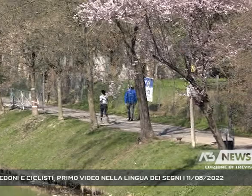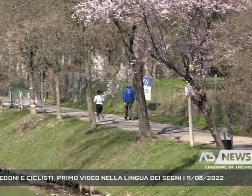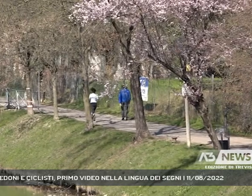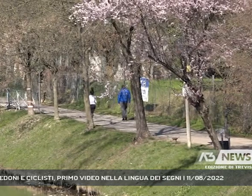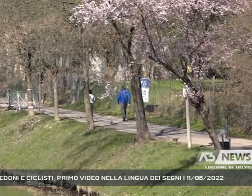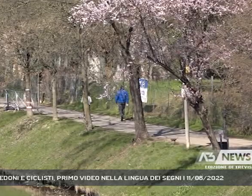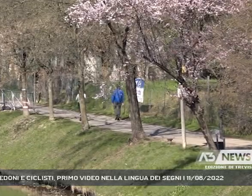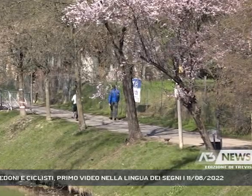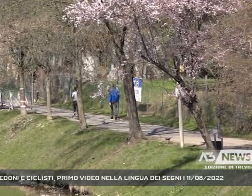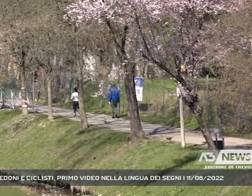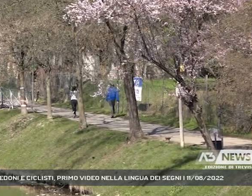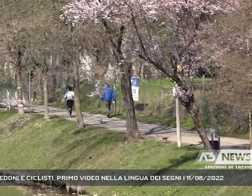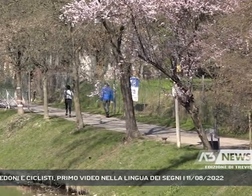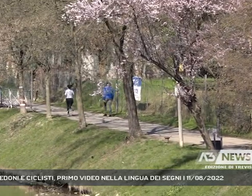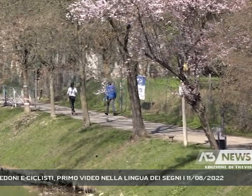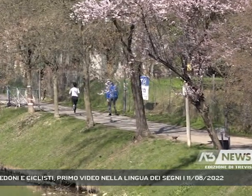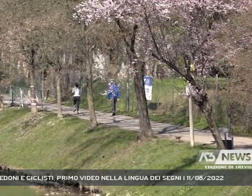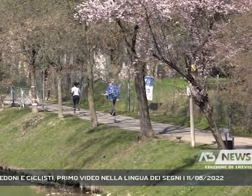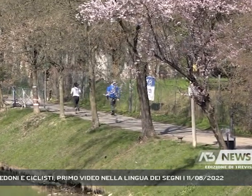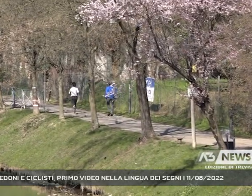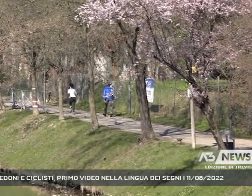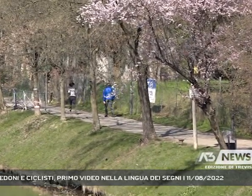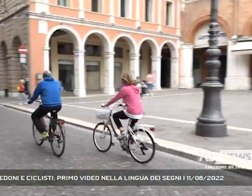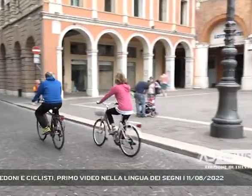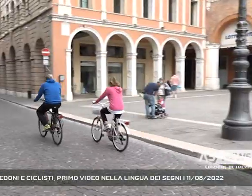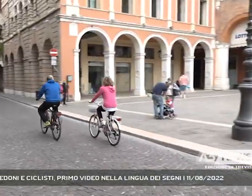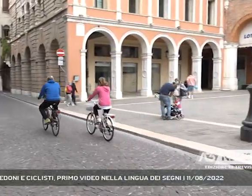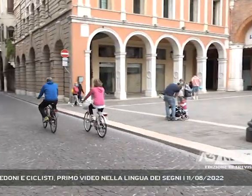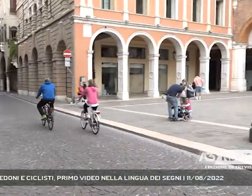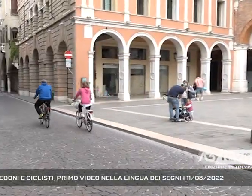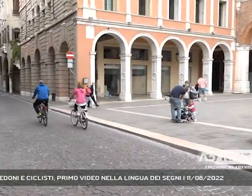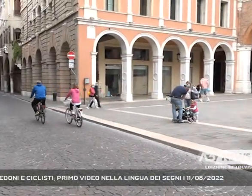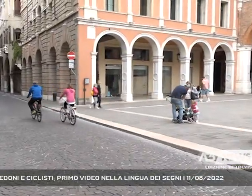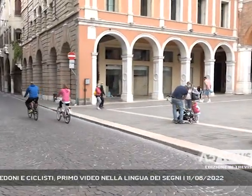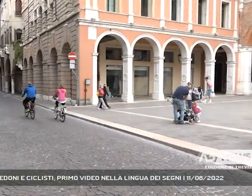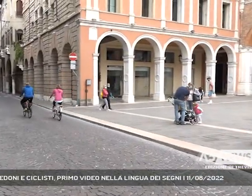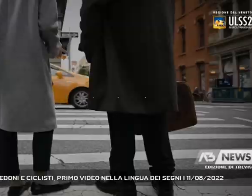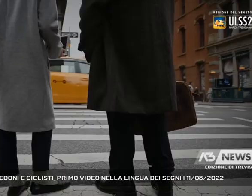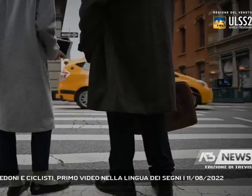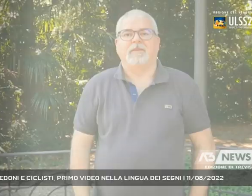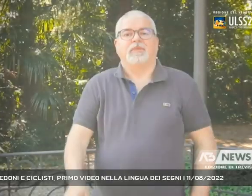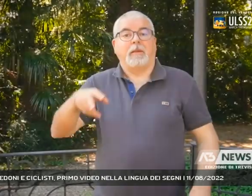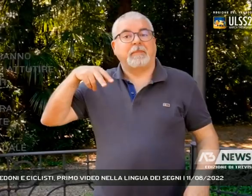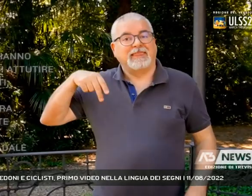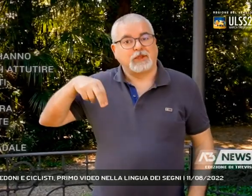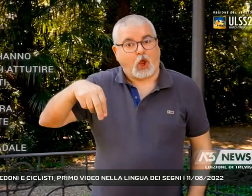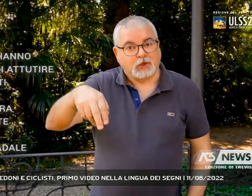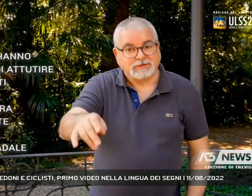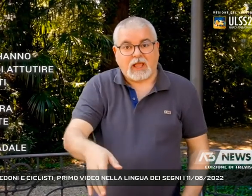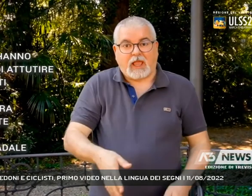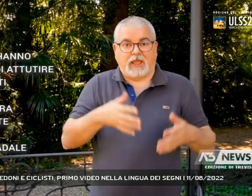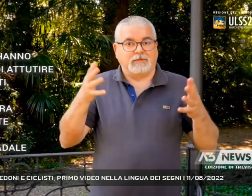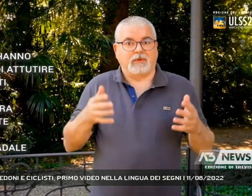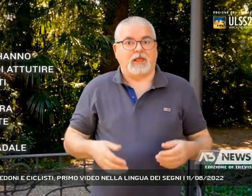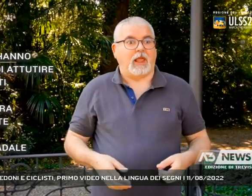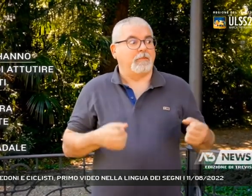Ministri. A questo primo video ne seguiranno altri dedicati all'alimentazione, all'attività motoria, alle dipendenze, il tutto nell'ambito di questo progetto che